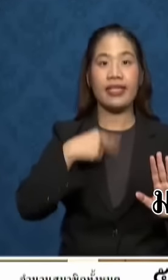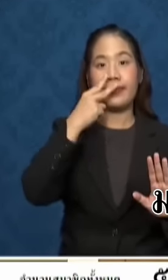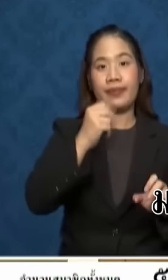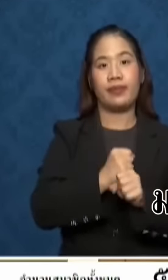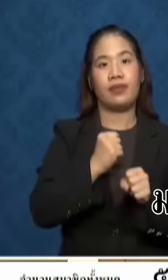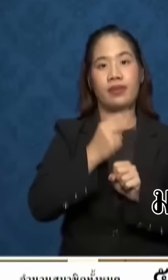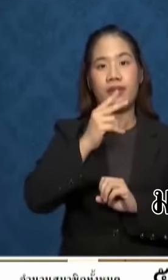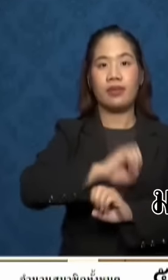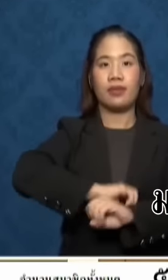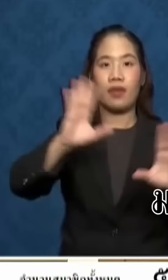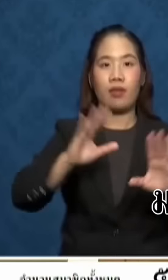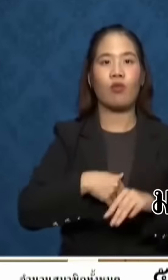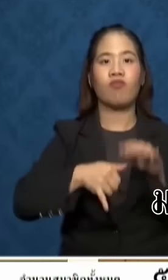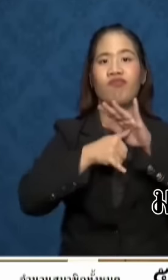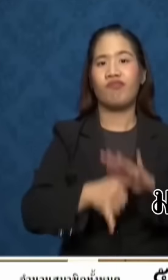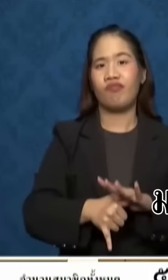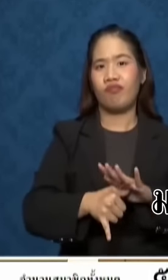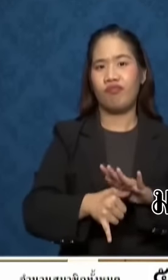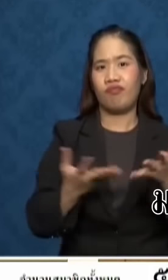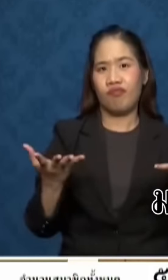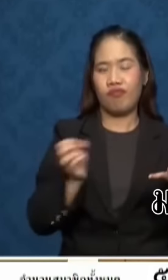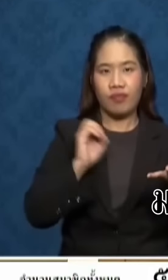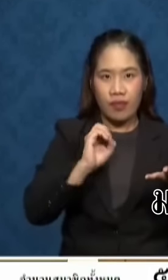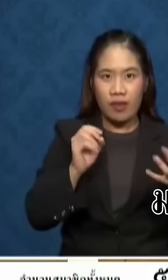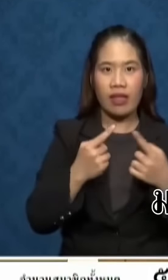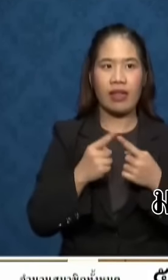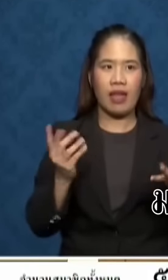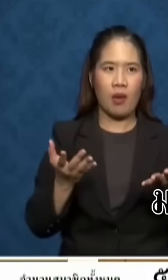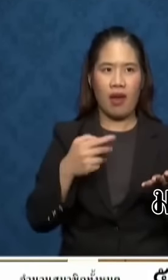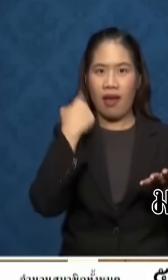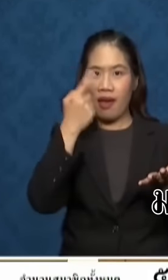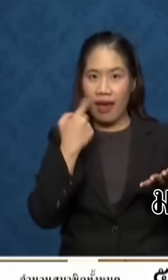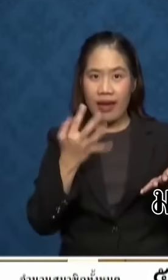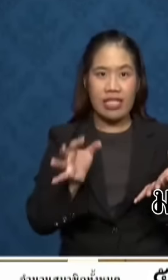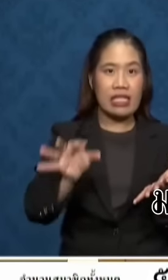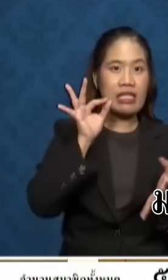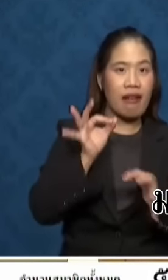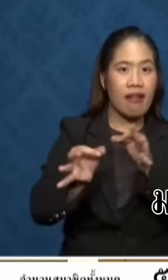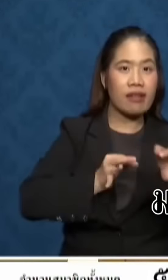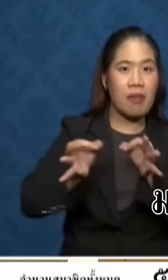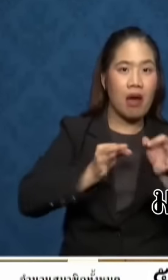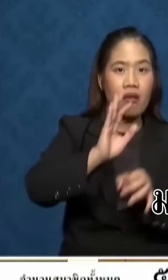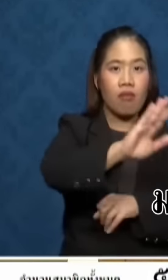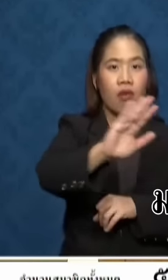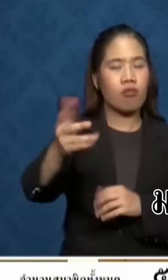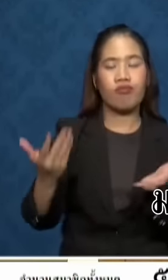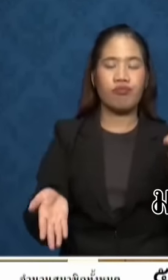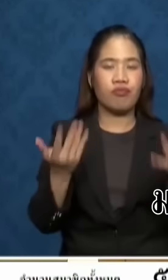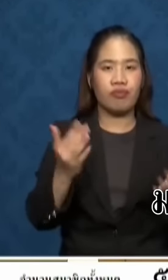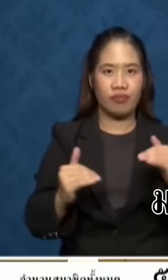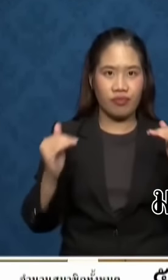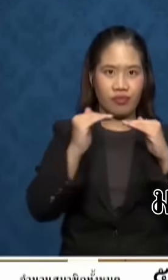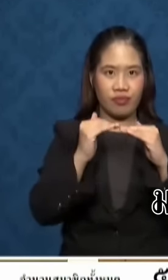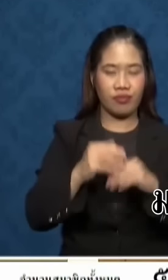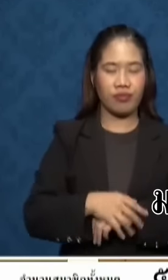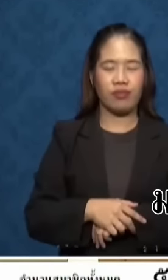แล้วนะครัไม่เคยเลปฏิบัตินะครั แต่เกงวาท่านจะเลือกอธิบายหอไม่อั่กเป็สธของท่านแล้วกันนะครับ